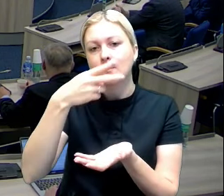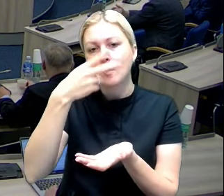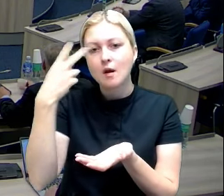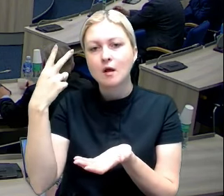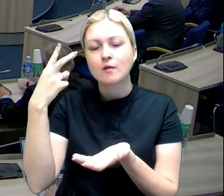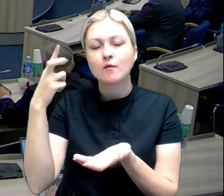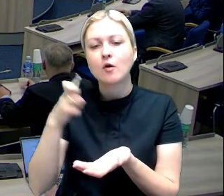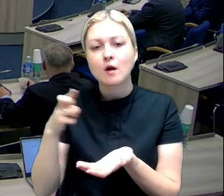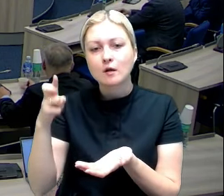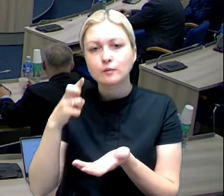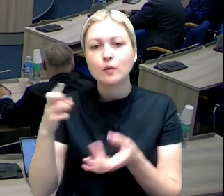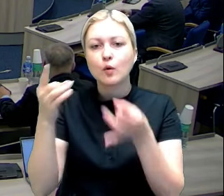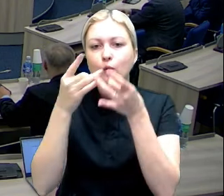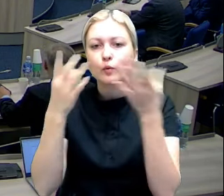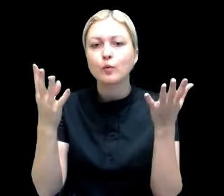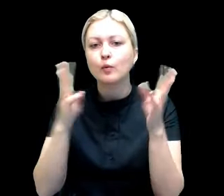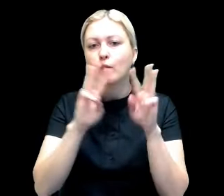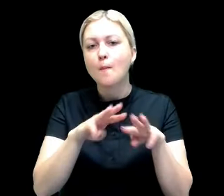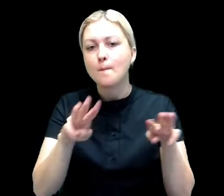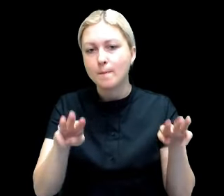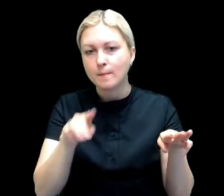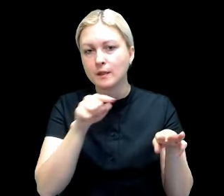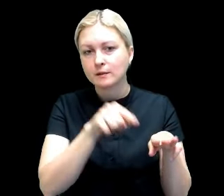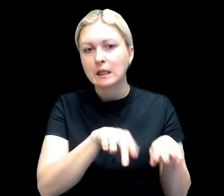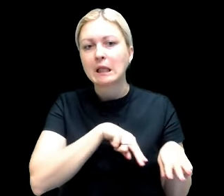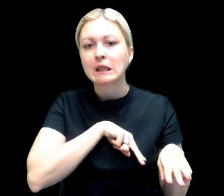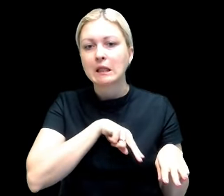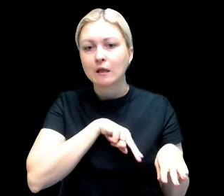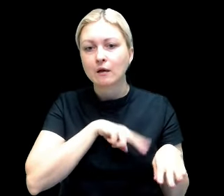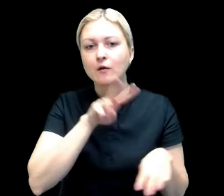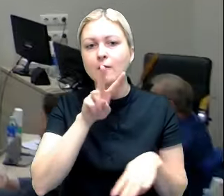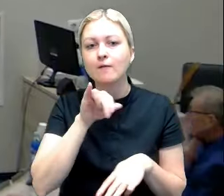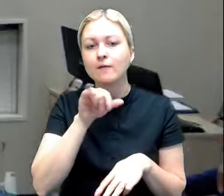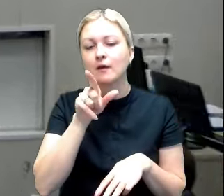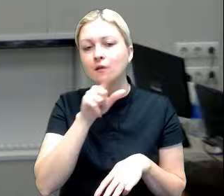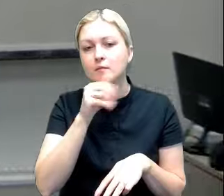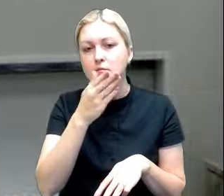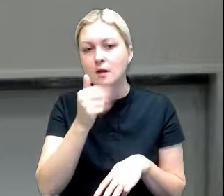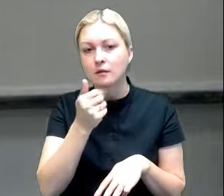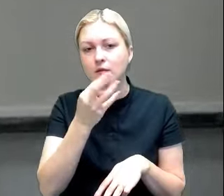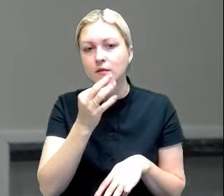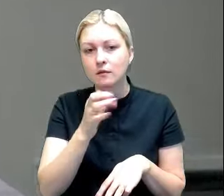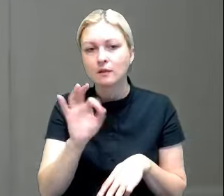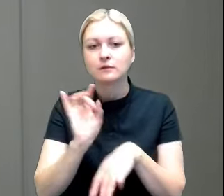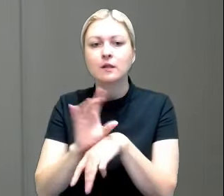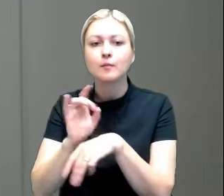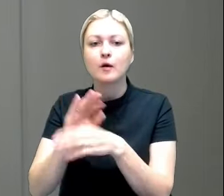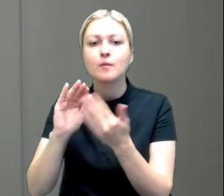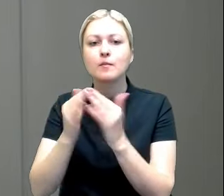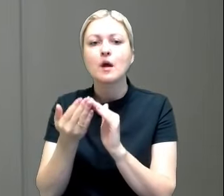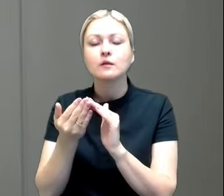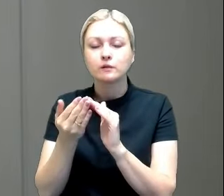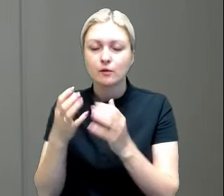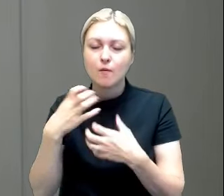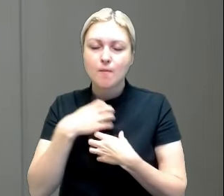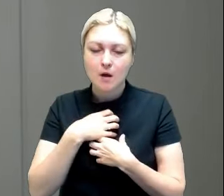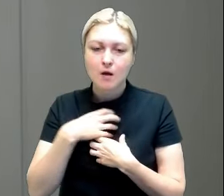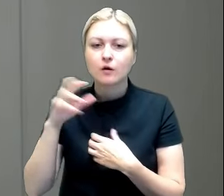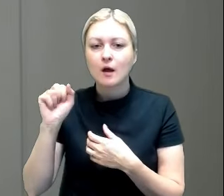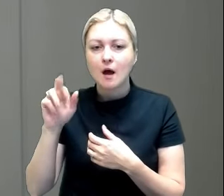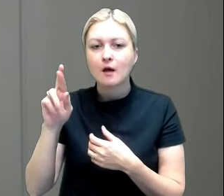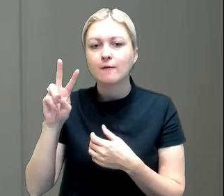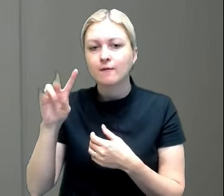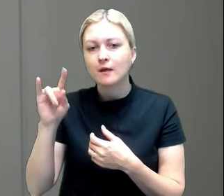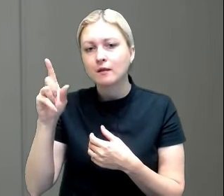ministerijos prie kultūros ministerijos direktorui ponui vidmantui bezarui klaipėdos miesto merui ponui arvydui vaitkui klaipėdos miesto